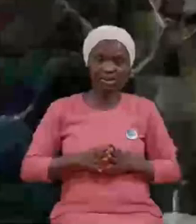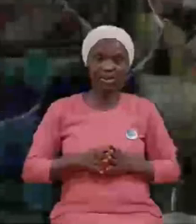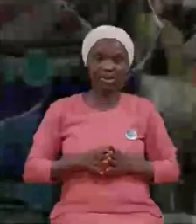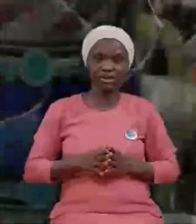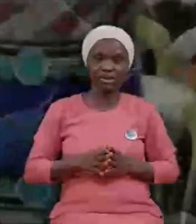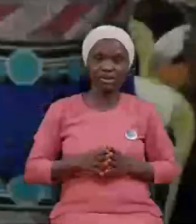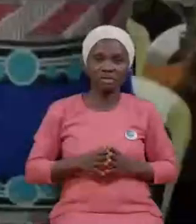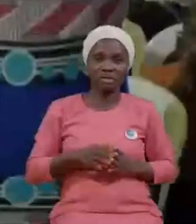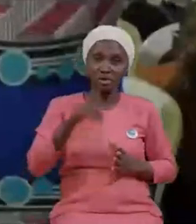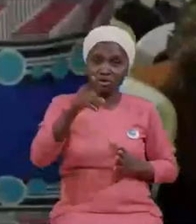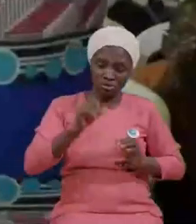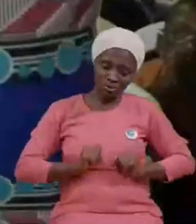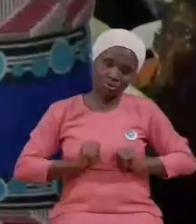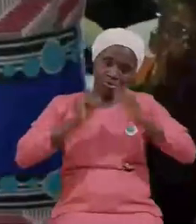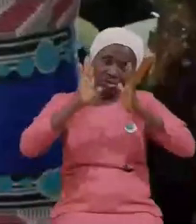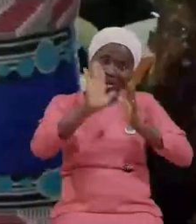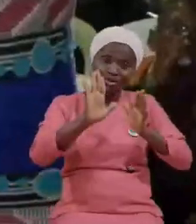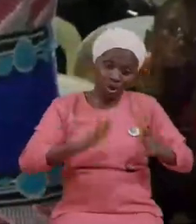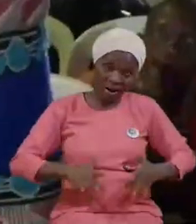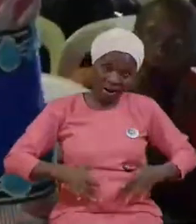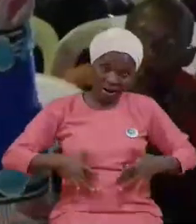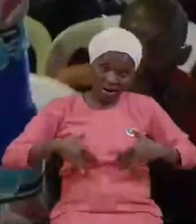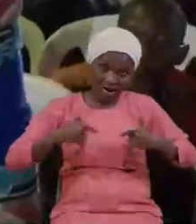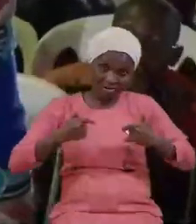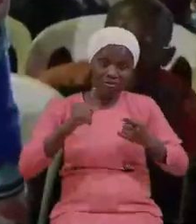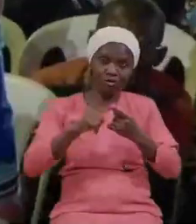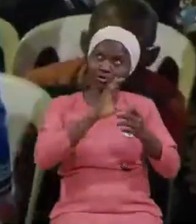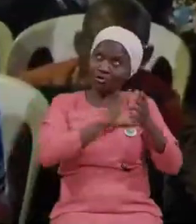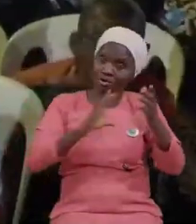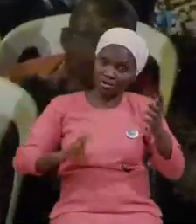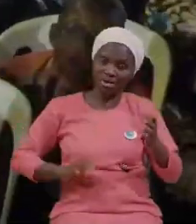Tu te lèves parce que tu veux soumettre, donner ta vie à Christ.